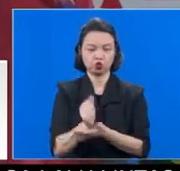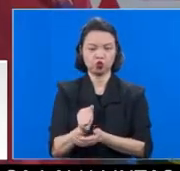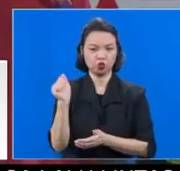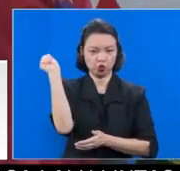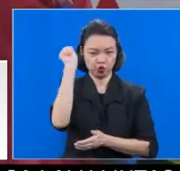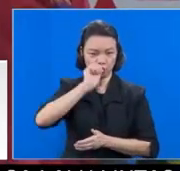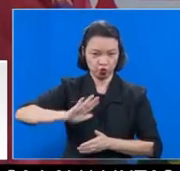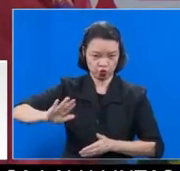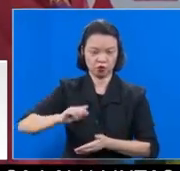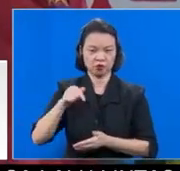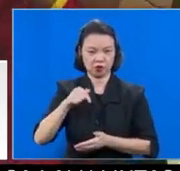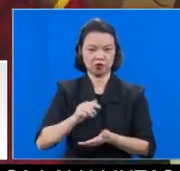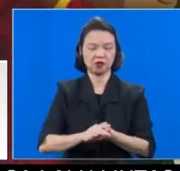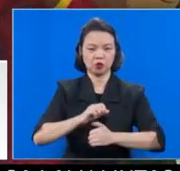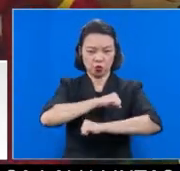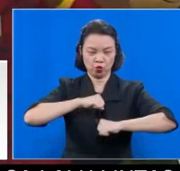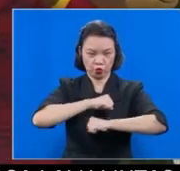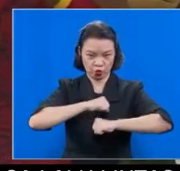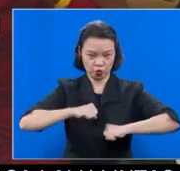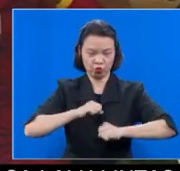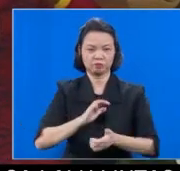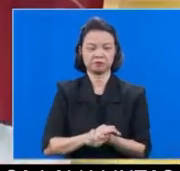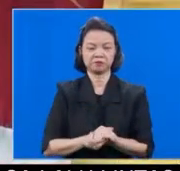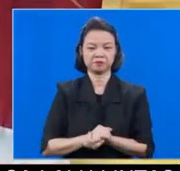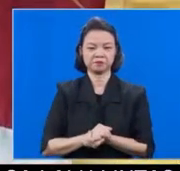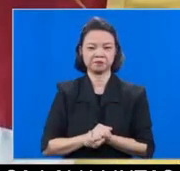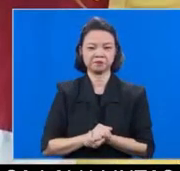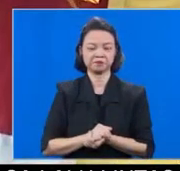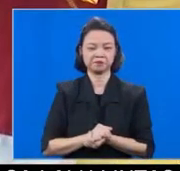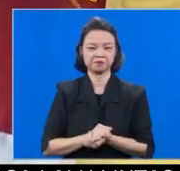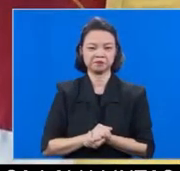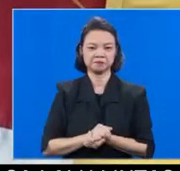dan kualifikasi Piala Dunia. Diego Basro, Nugraha Endrianto, Hanoi, Vietnam.